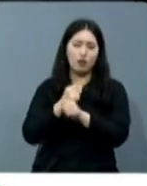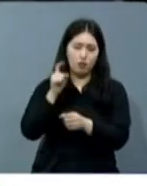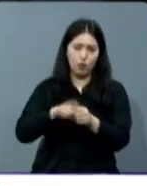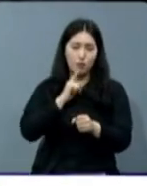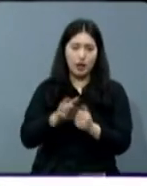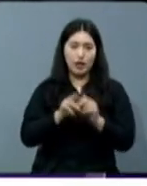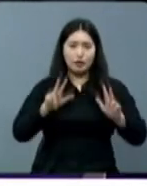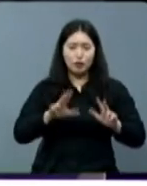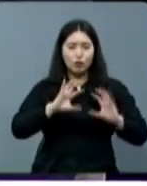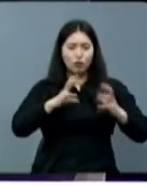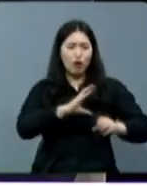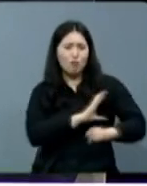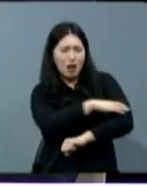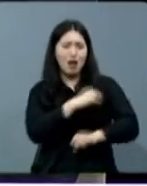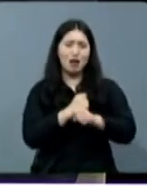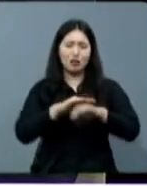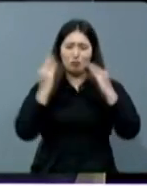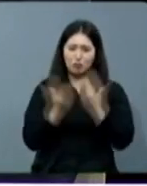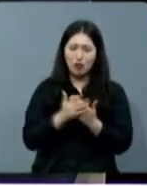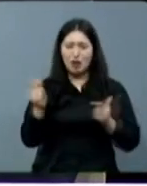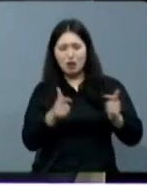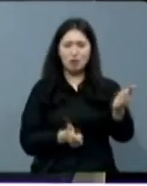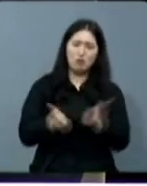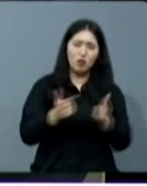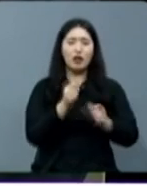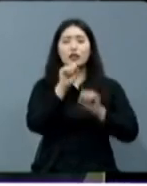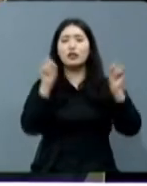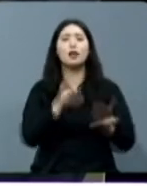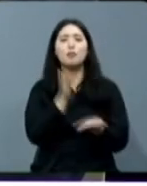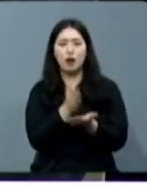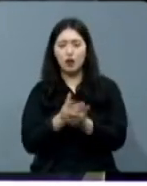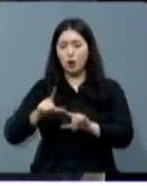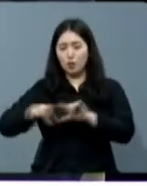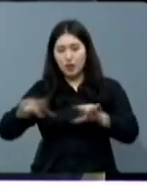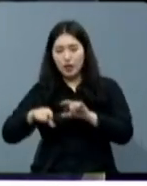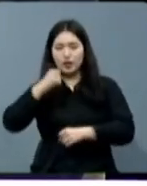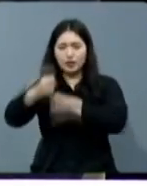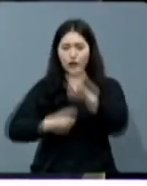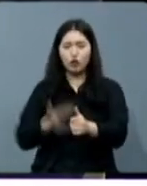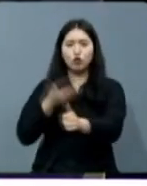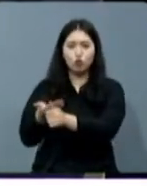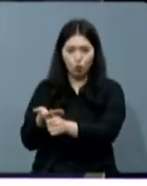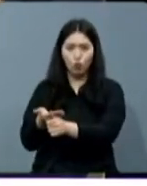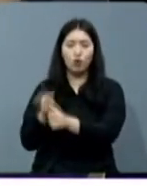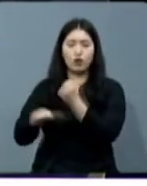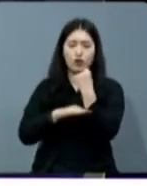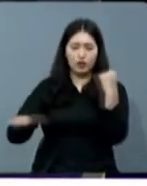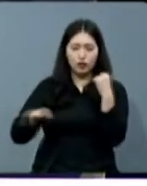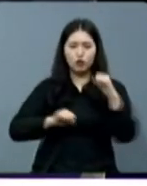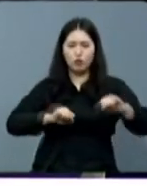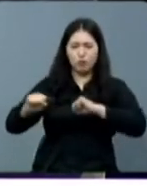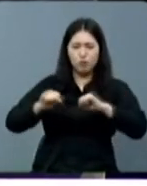국가가 갑질하면서 모든 걸 간섭하고 이런 시스템보다도 민간의 창의와 자유를 바탕으로 활발하게